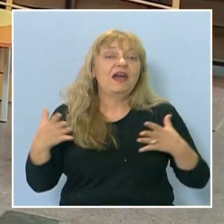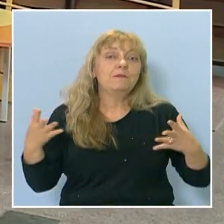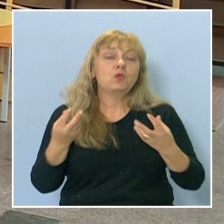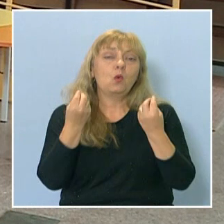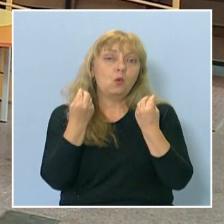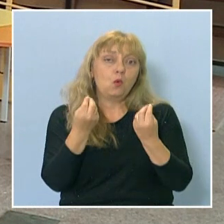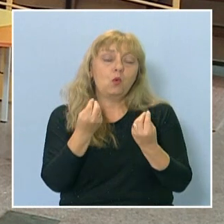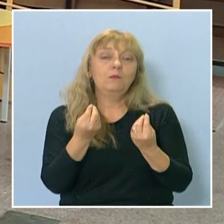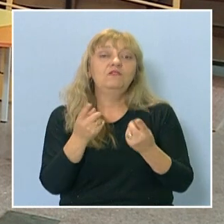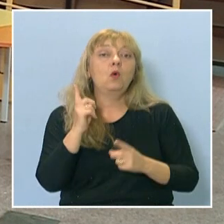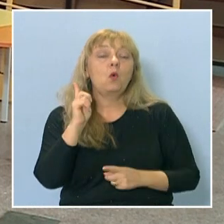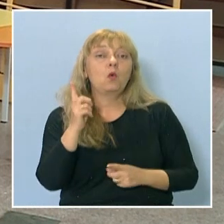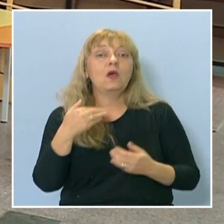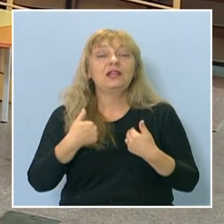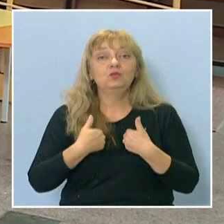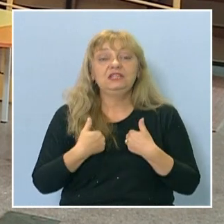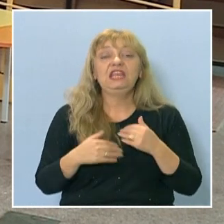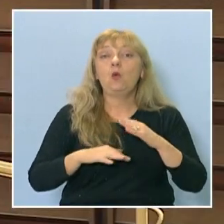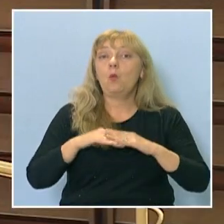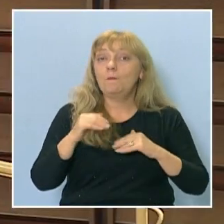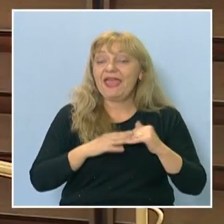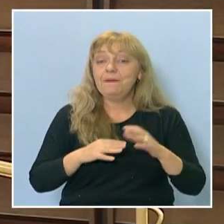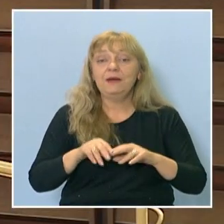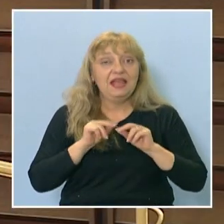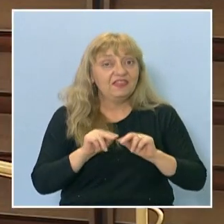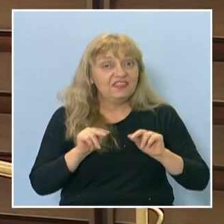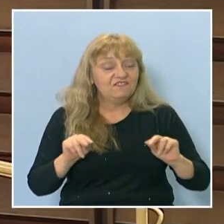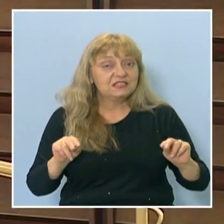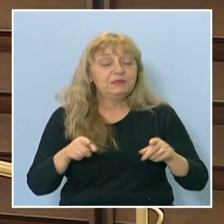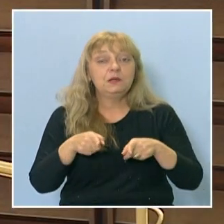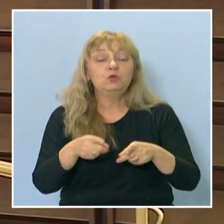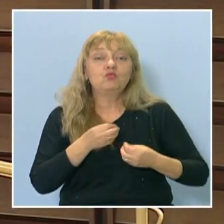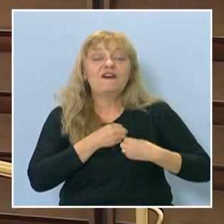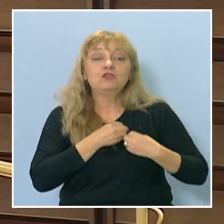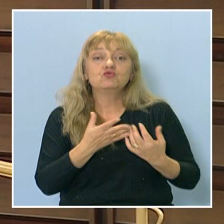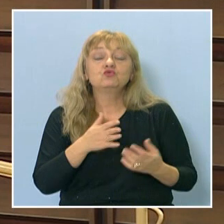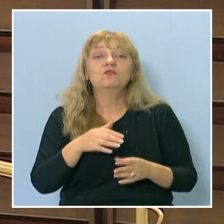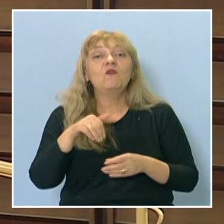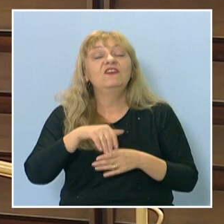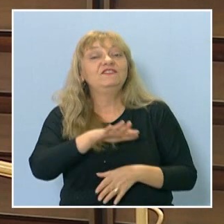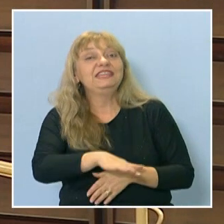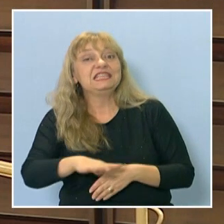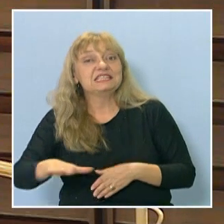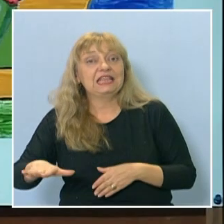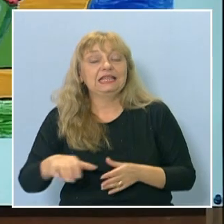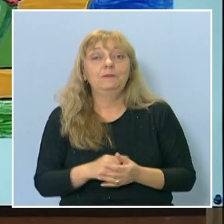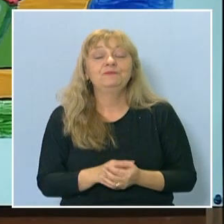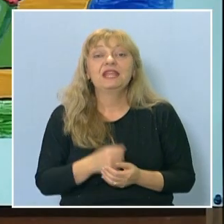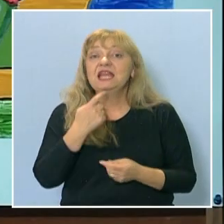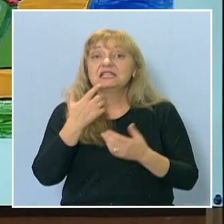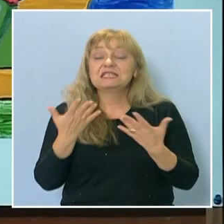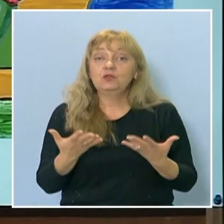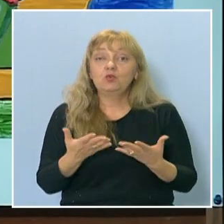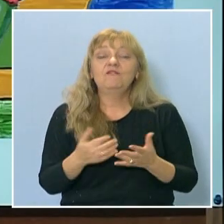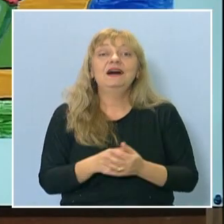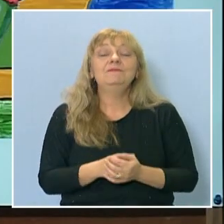когато и ние умеем да възпитаме това чувство в децата. И за това